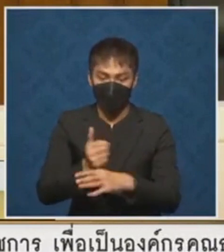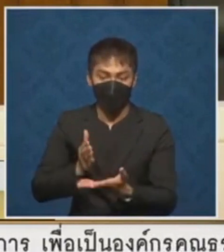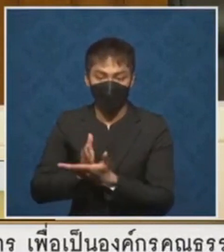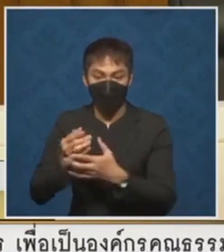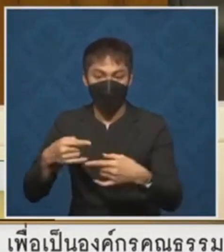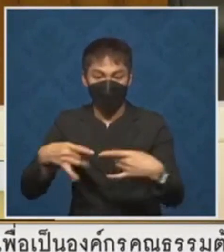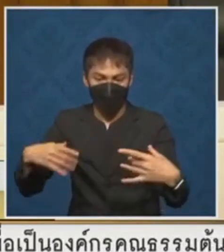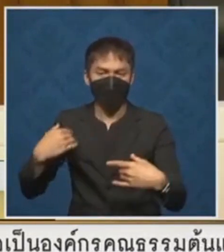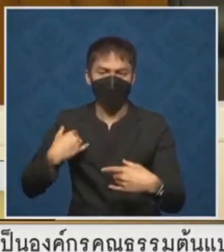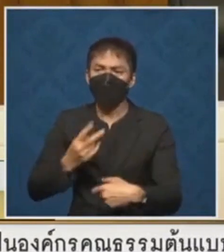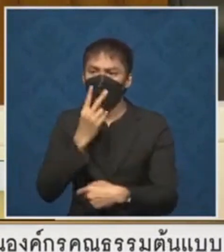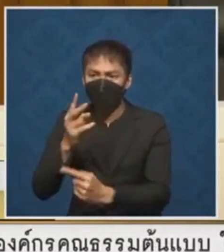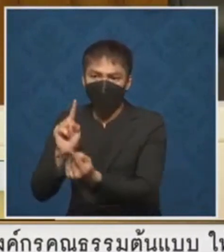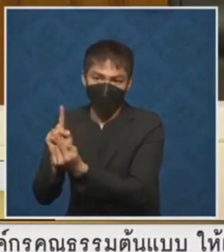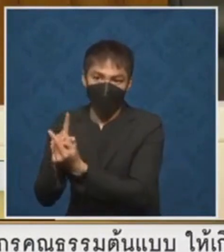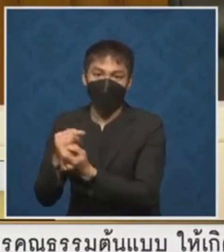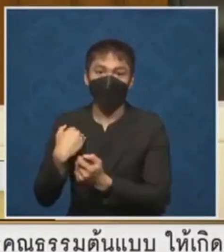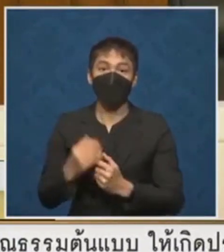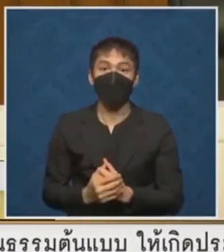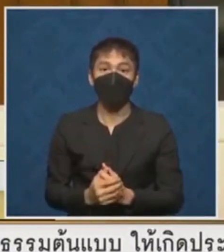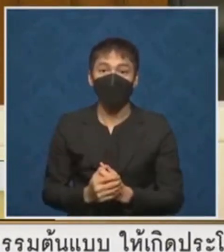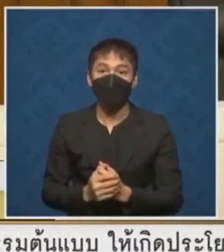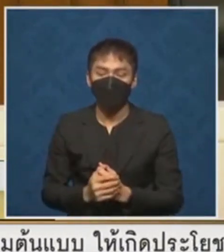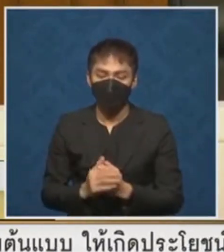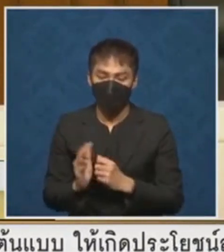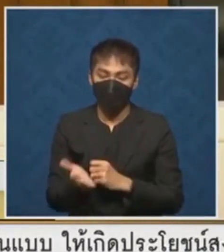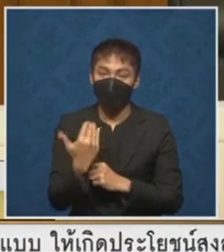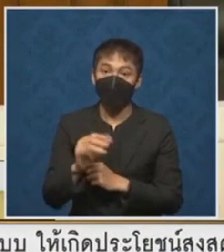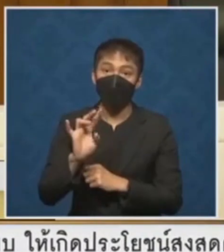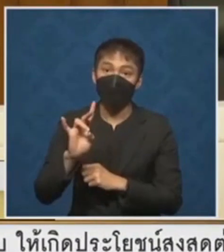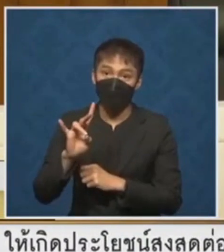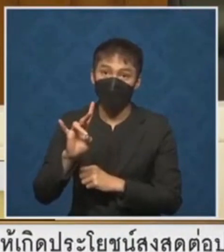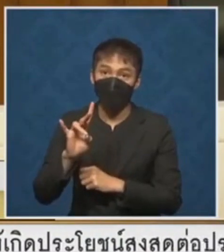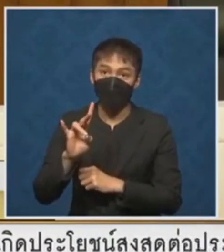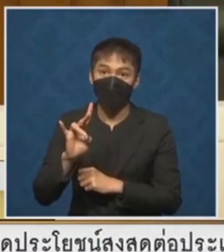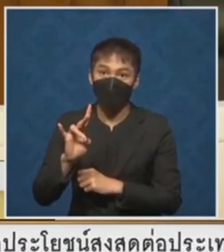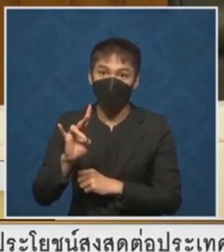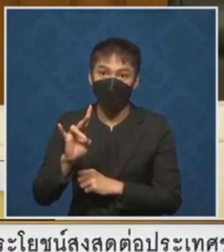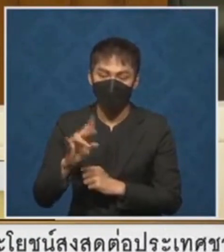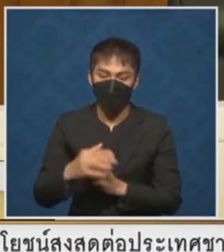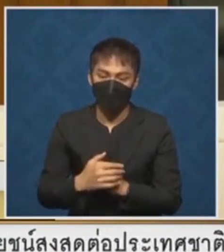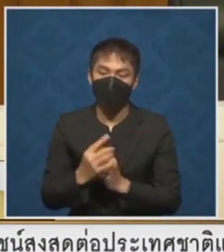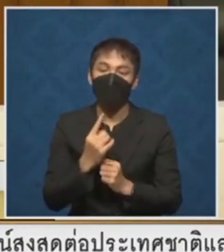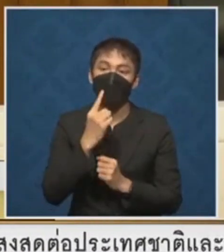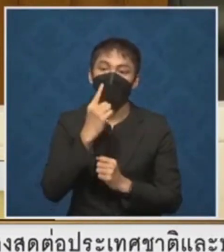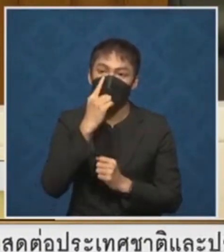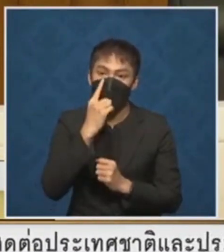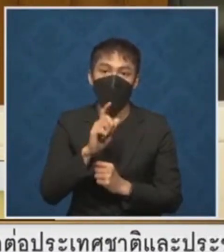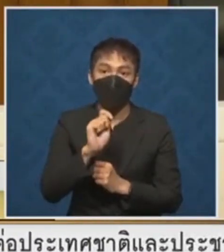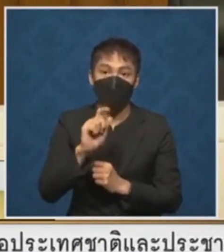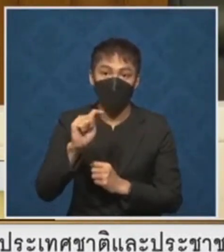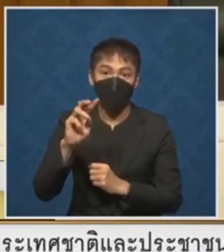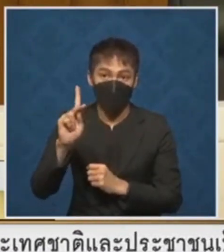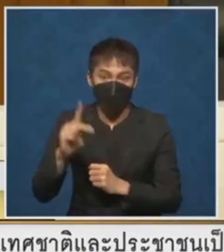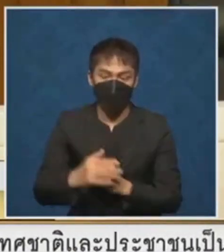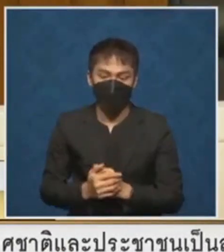น้มรับข้อติเตียน้วกบอกวจะนำไปสู่กปฏิบัติสัปดาศที่แล้ว ติดกำหนดการงานสำคัญคุณชวรกไปตดงาน